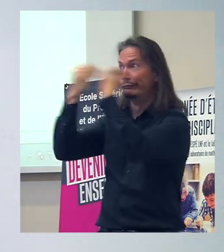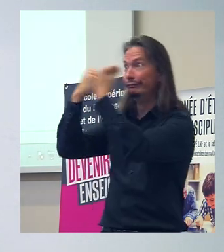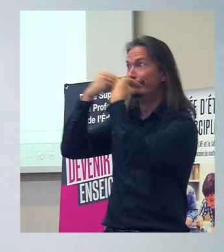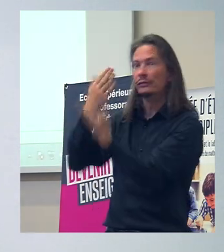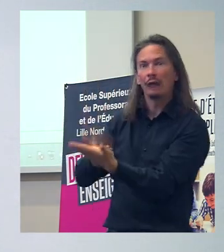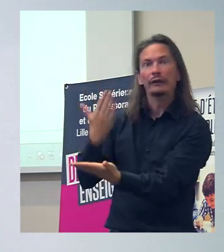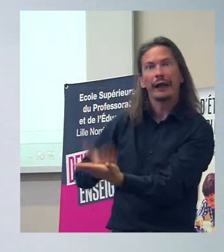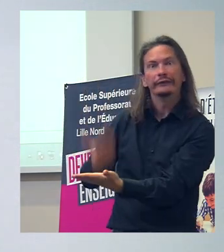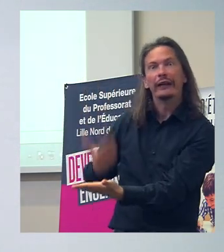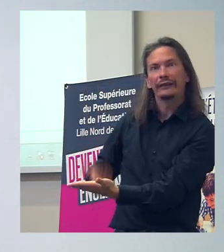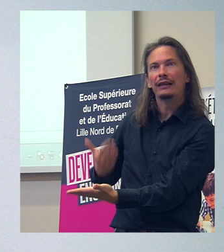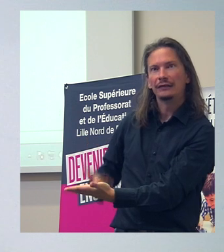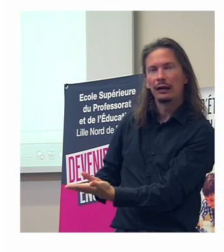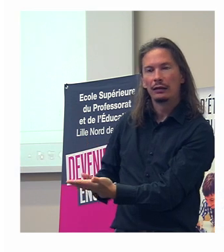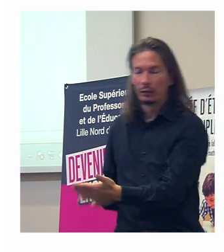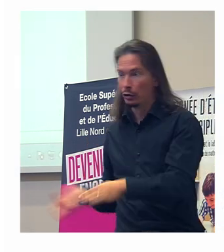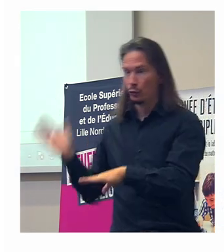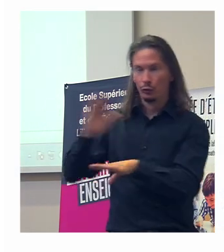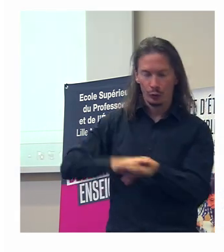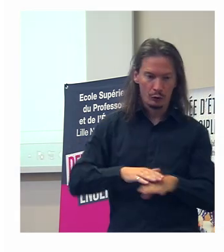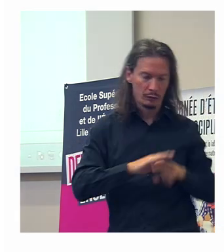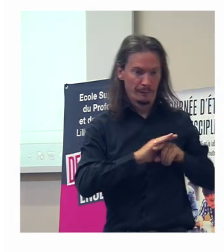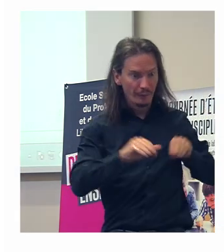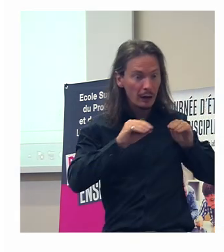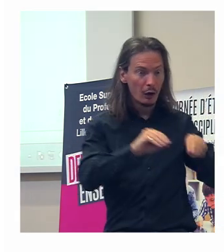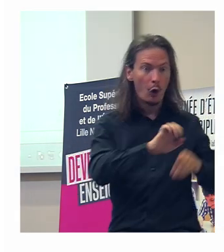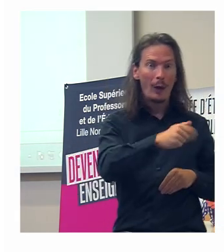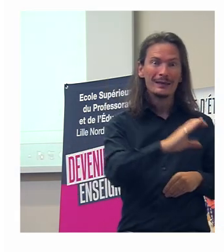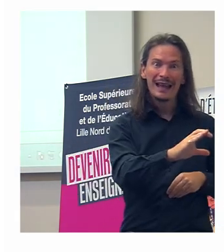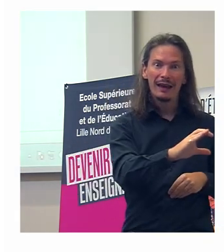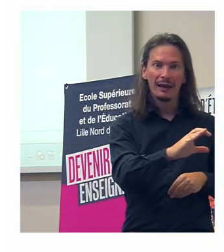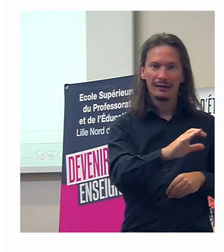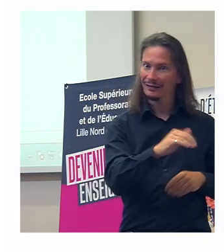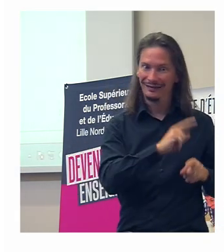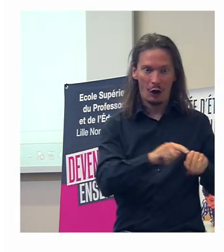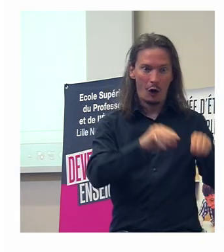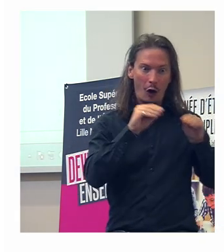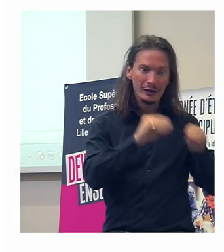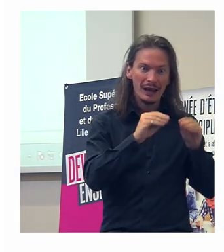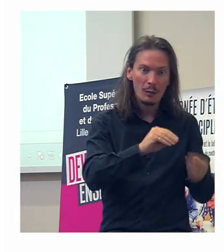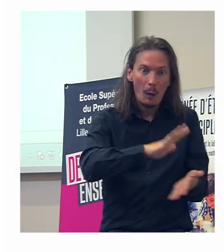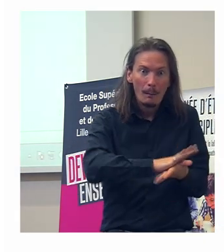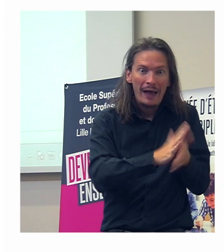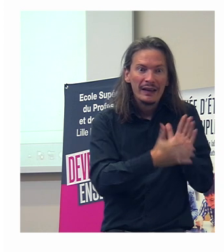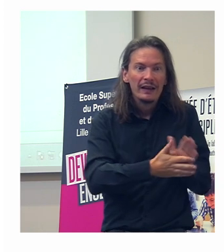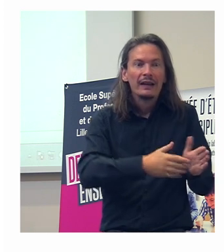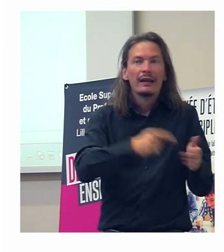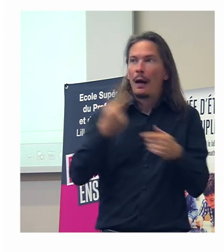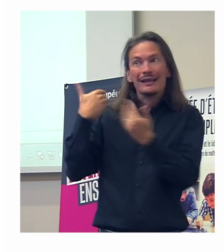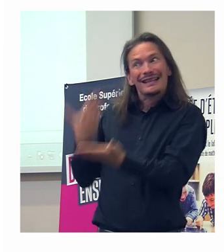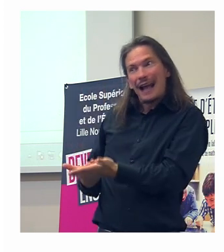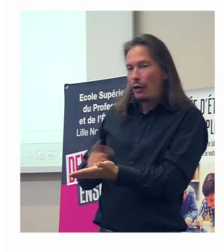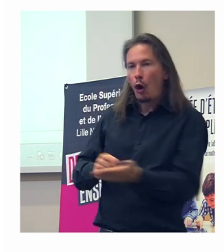est, alors que l'enseignement moral et civique tourne autour de l'enseignement de ce qui doit